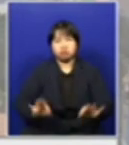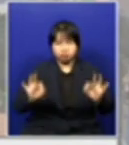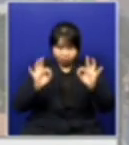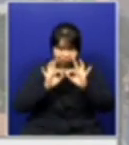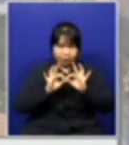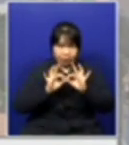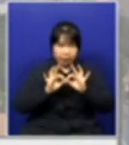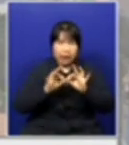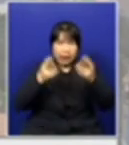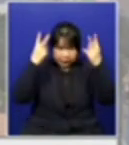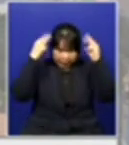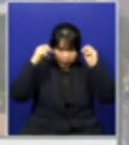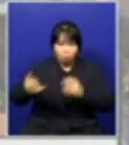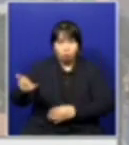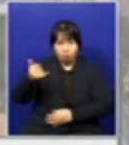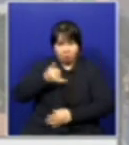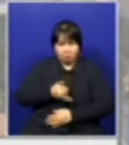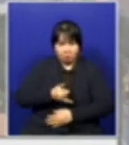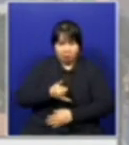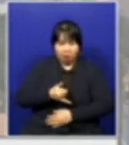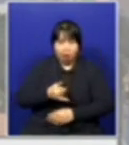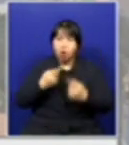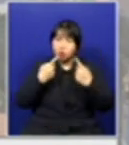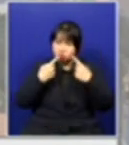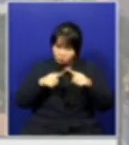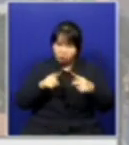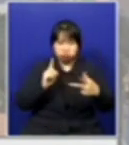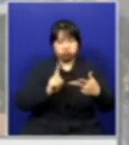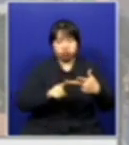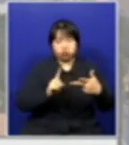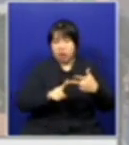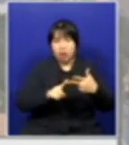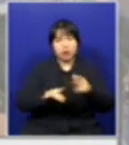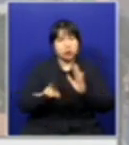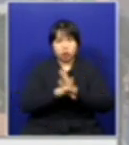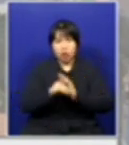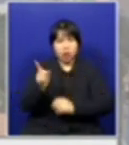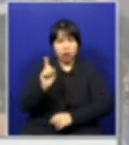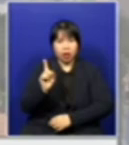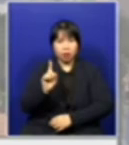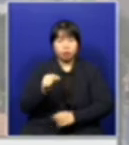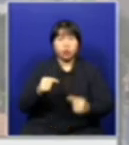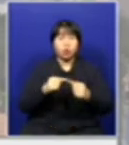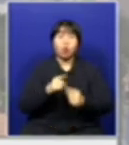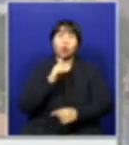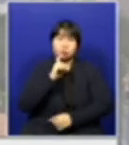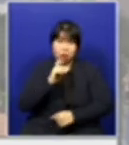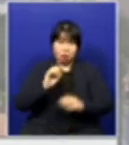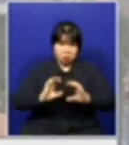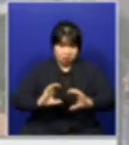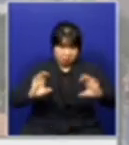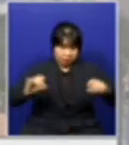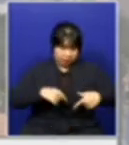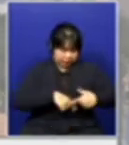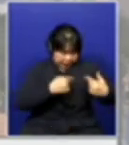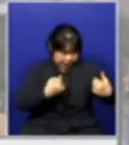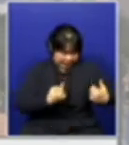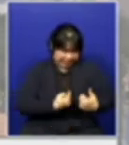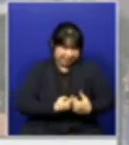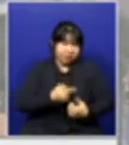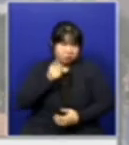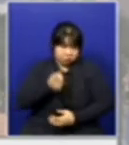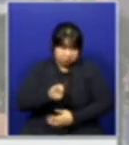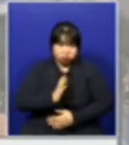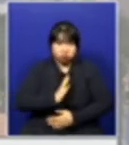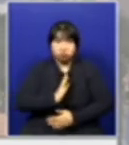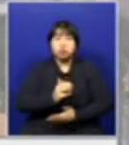กต้องมาตอบโดยเฉพาะคำถามข้อสุดท้ายก็คือเรื่องถามว่ารัฐบาลมีความจริงใจในการที่จะแก้ปัญห